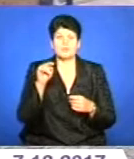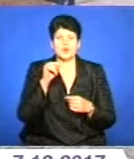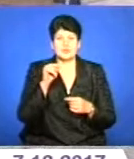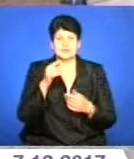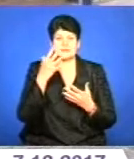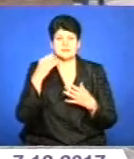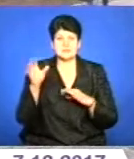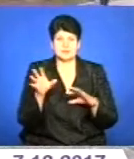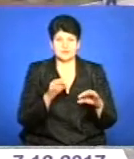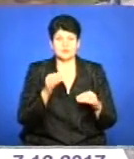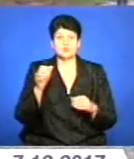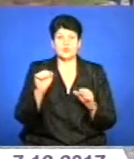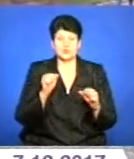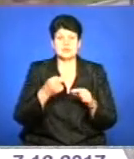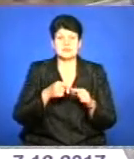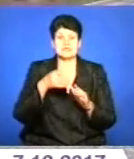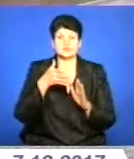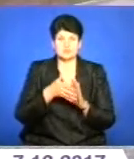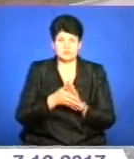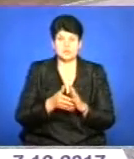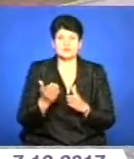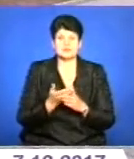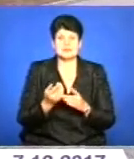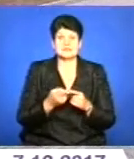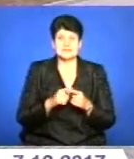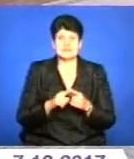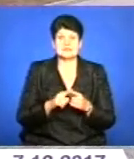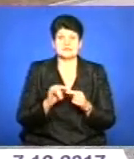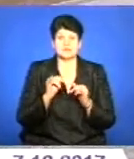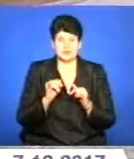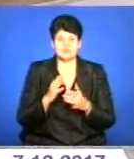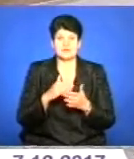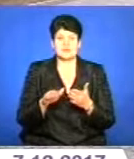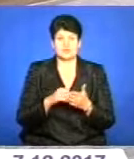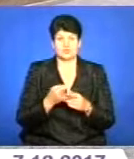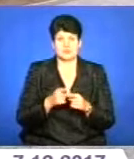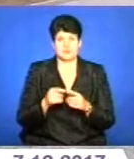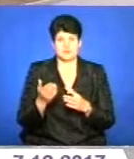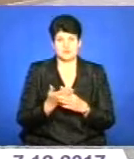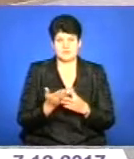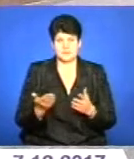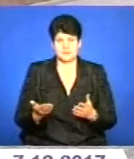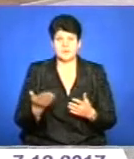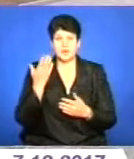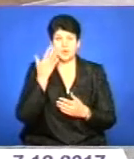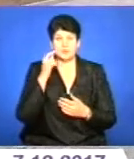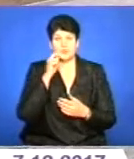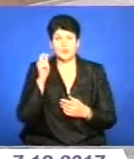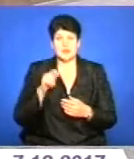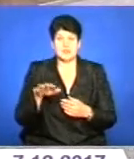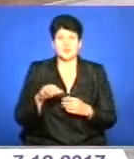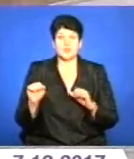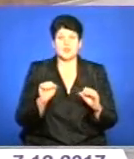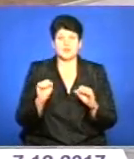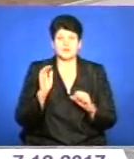І якщо цей уряд зрозуміє, що субсидії – це зло, то він ліквідує ці субсидії. Коли в Україні уряд